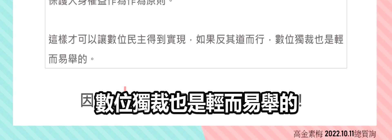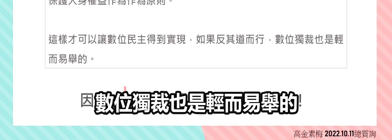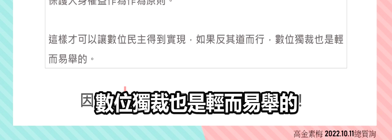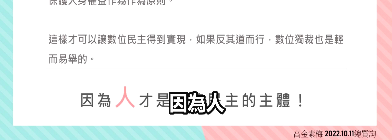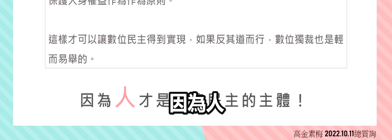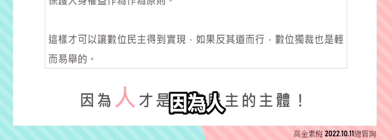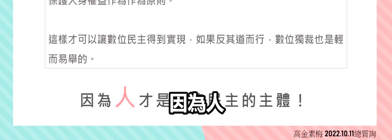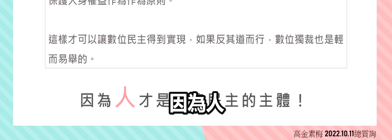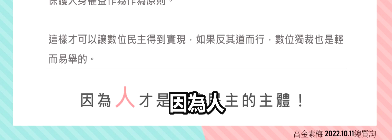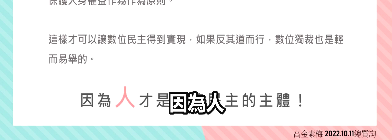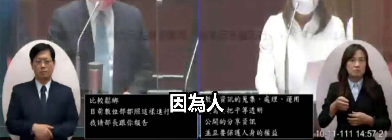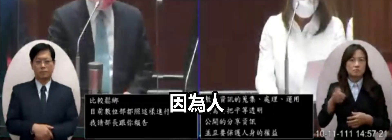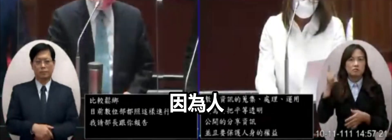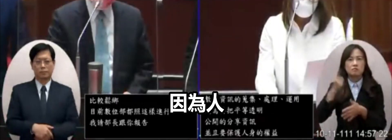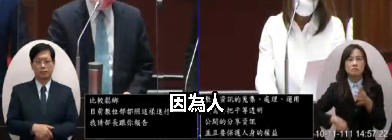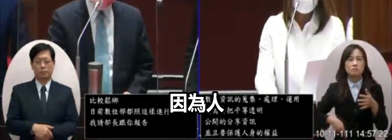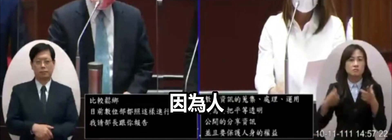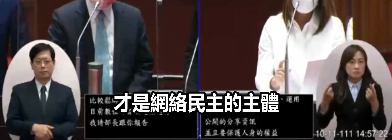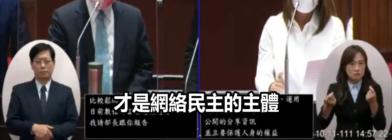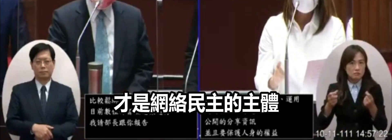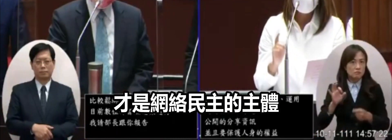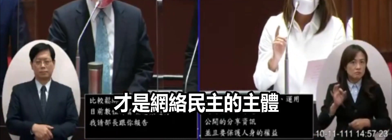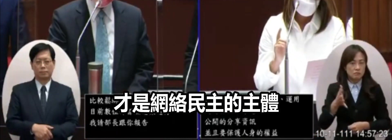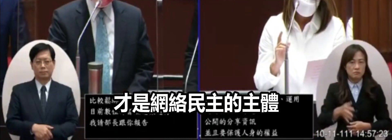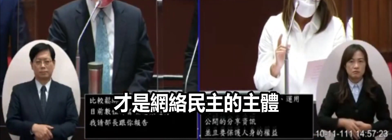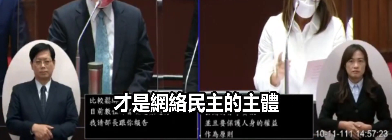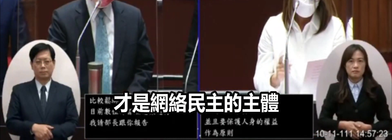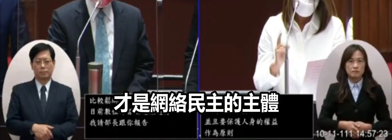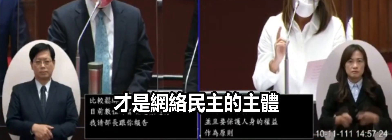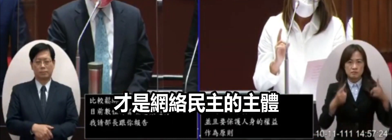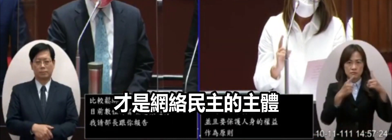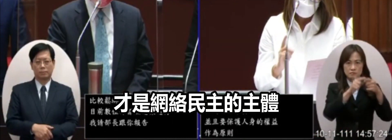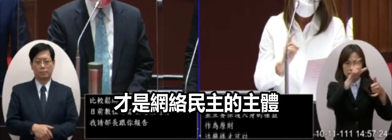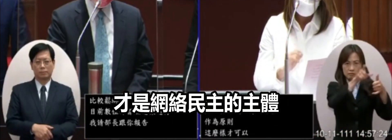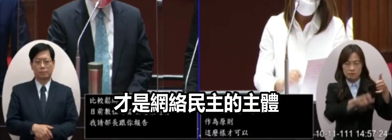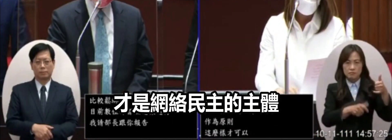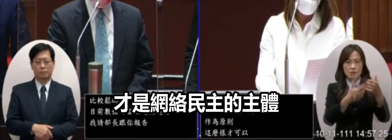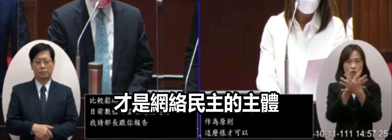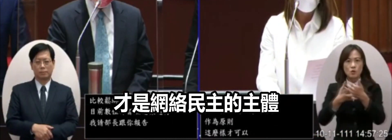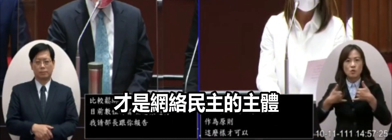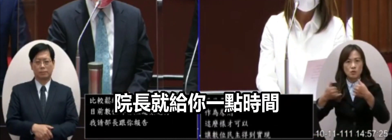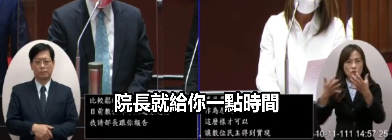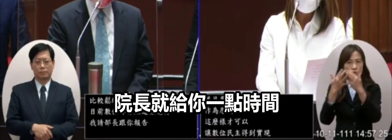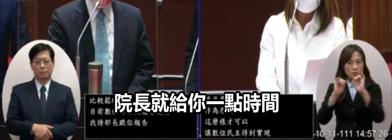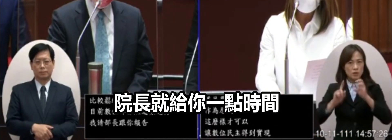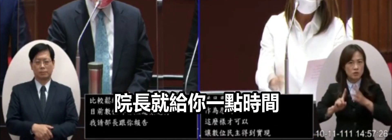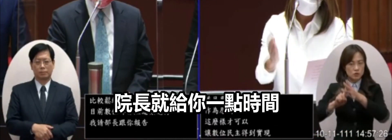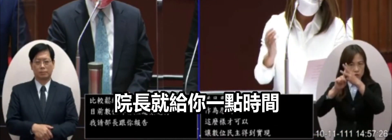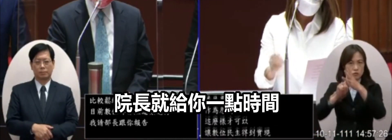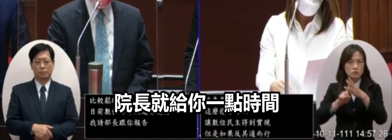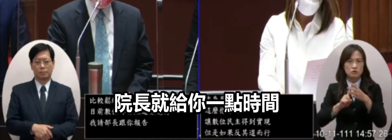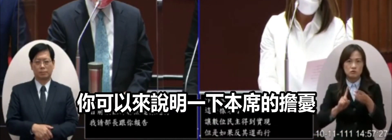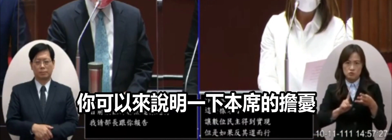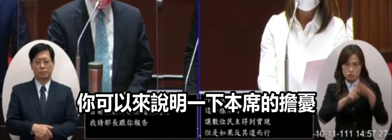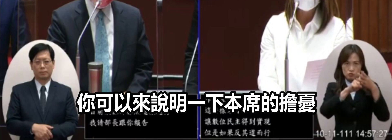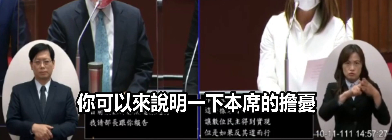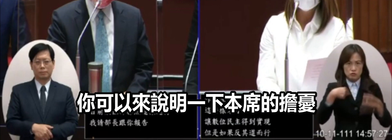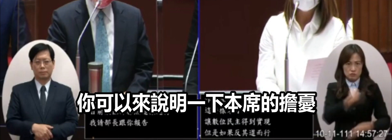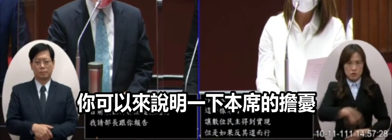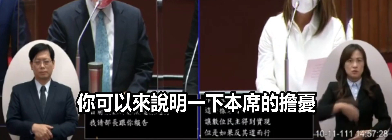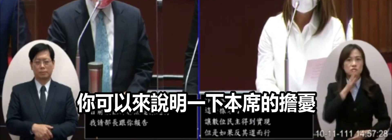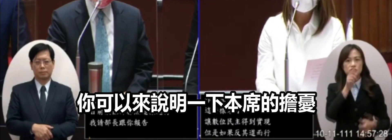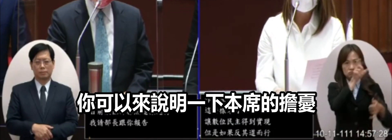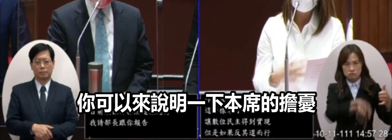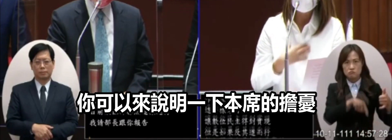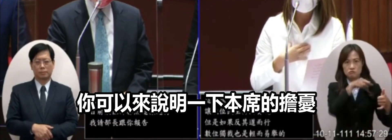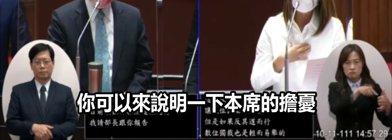易举的，因为人才是网络民主的主体。院长，就给你一点时间，你可以